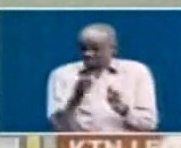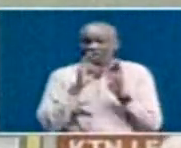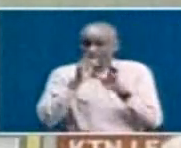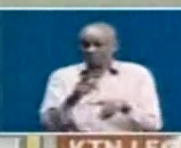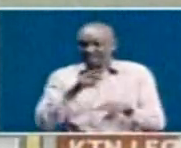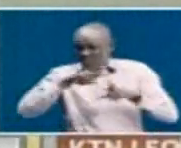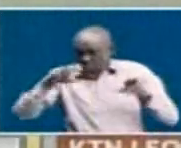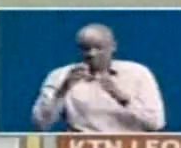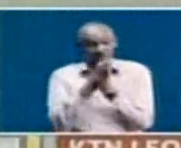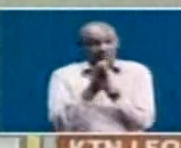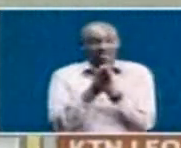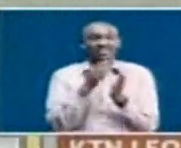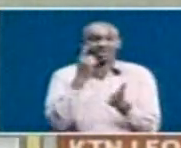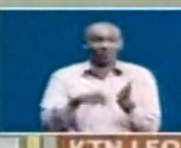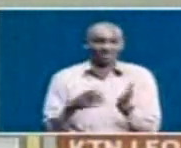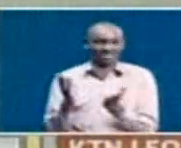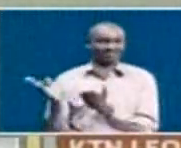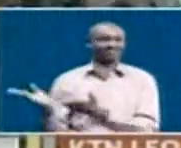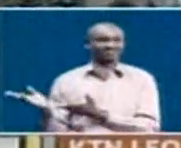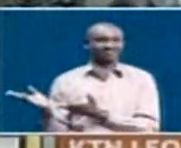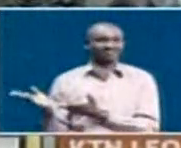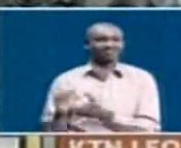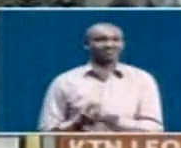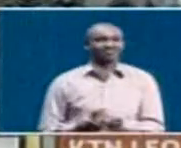na kutuandalia taarifa ifuatayo.